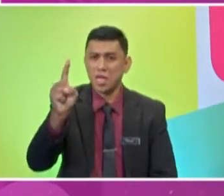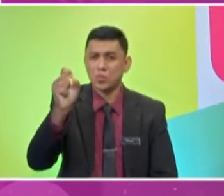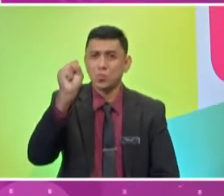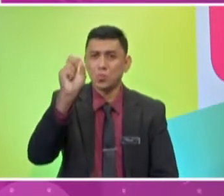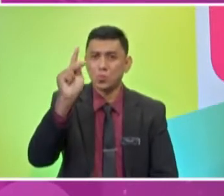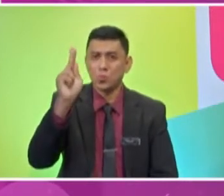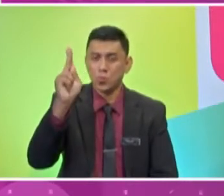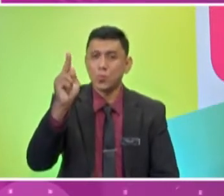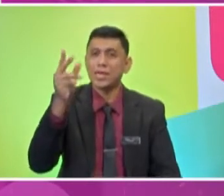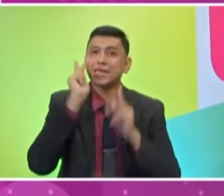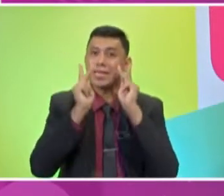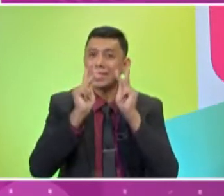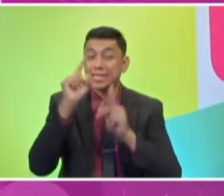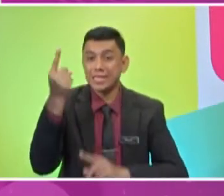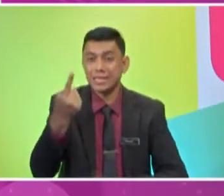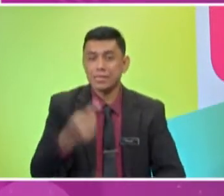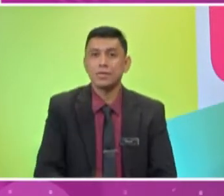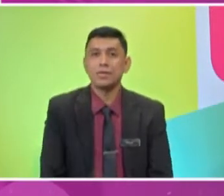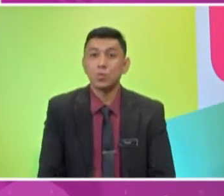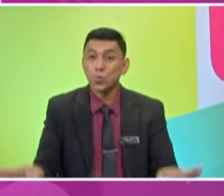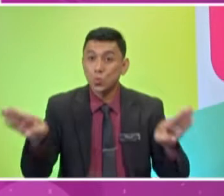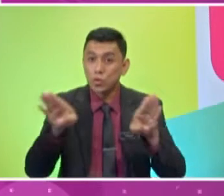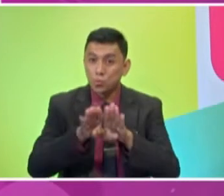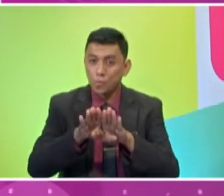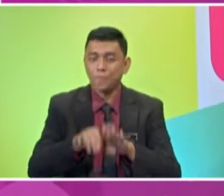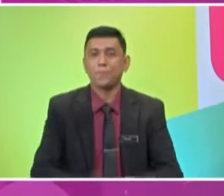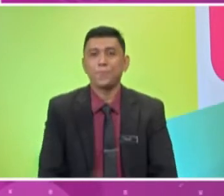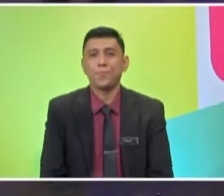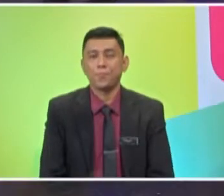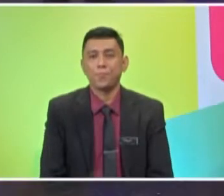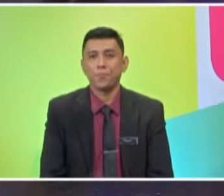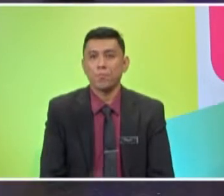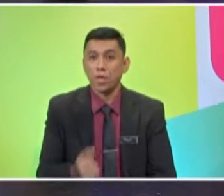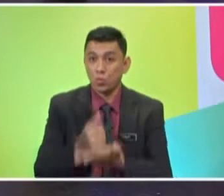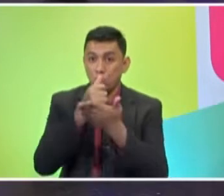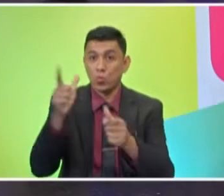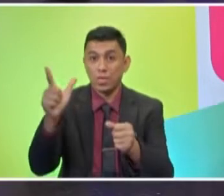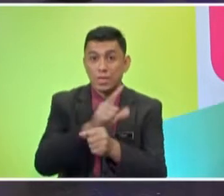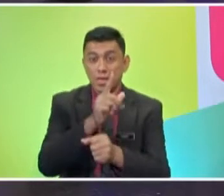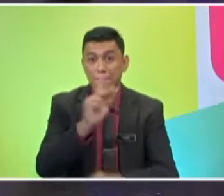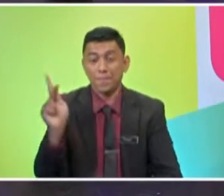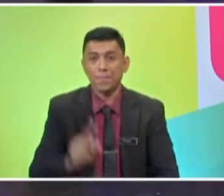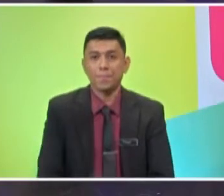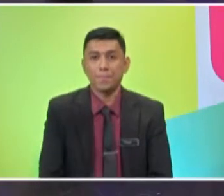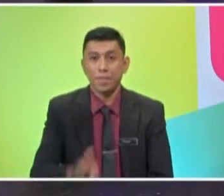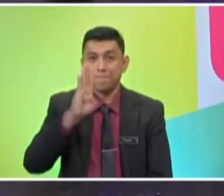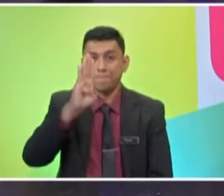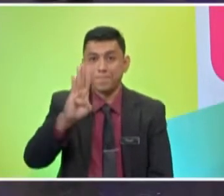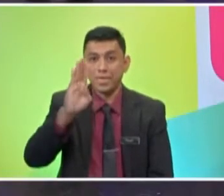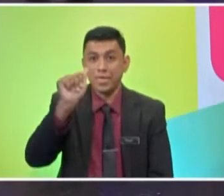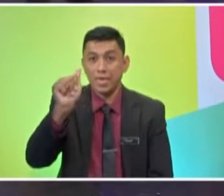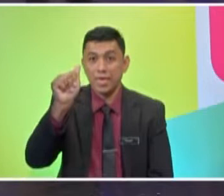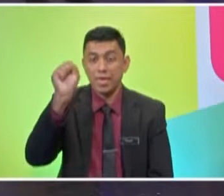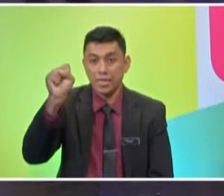saja. Ini ialah suku kata tertutup. Tertutup cikgu ya. Tolong lengkapkan. BAS, bas.